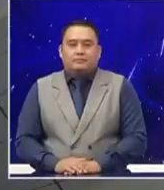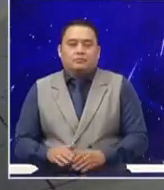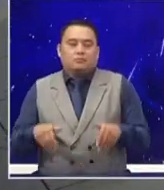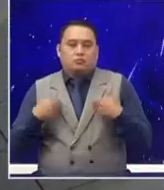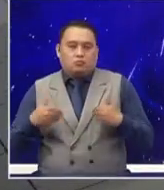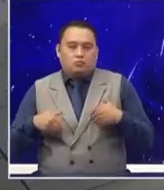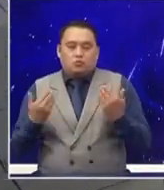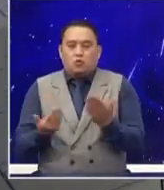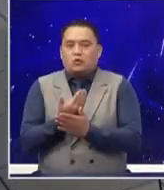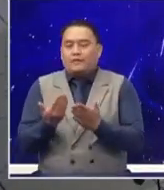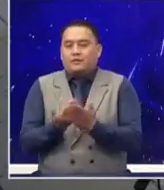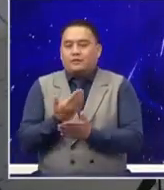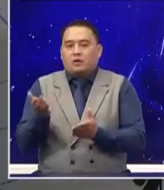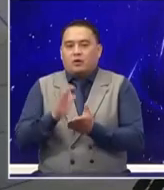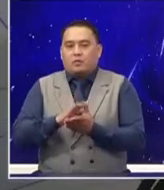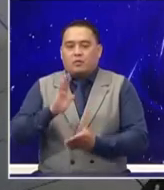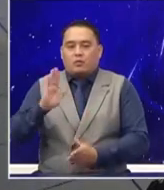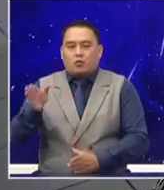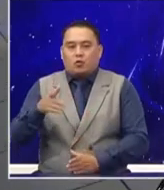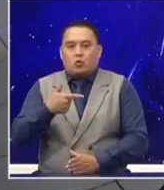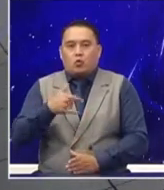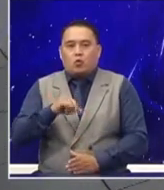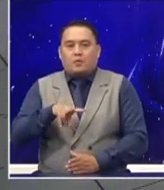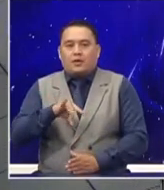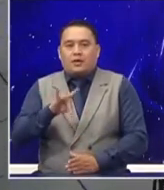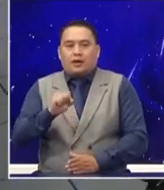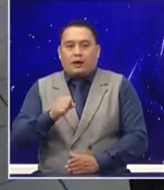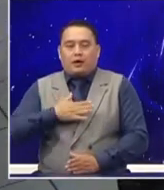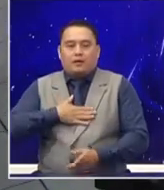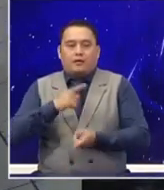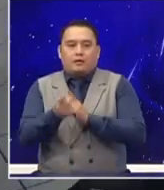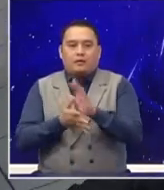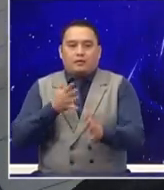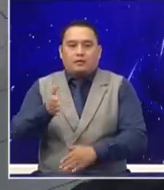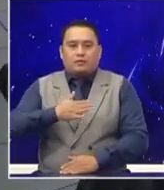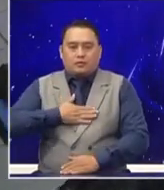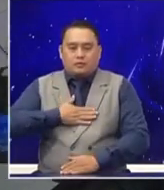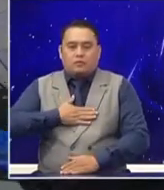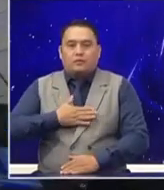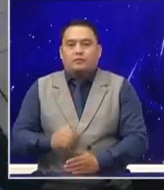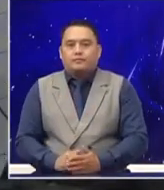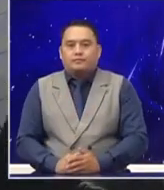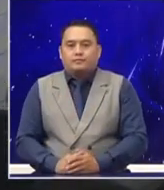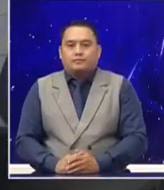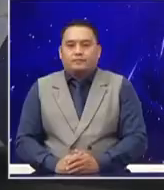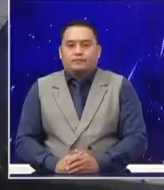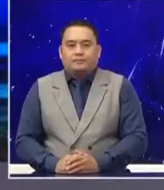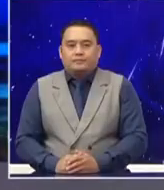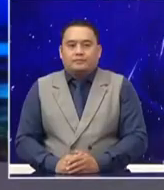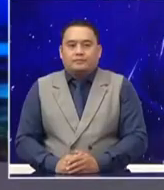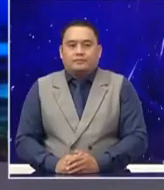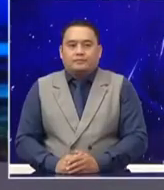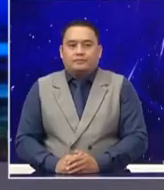Здравствуйте. В эфире телеканала ЖТСУ Новости. В студии для вас работает Гульмира Тимиргалиева. Сурдоперевод обеспечивает Марат Жумабеков.